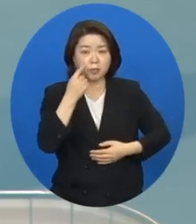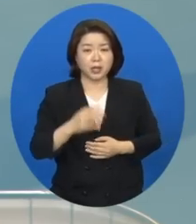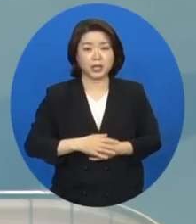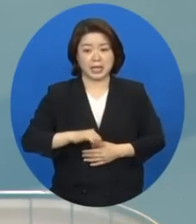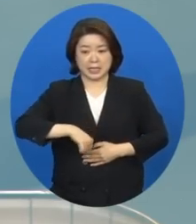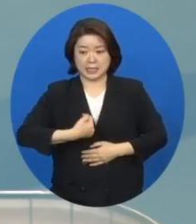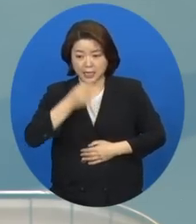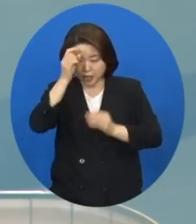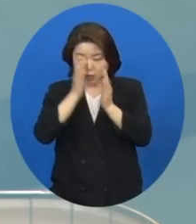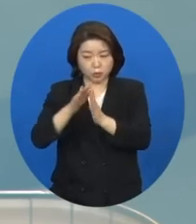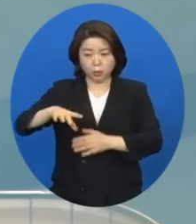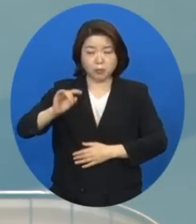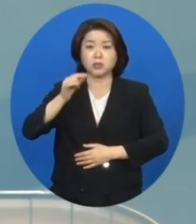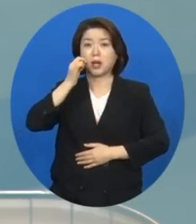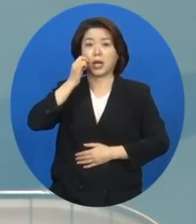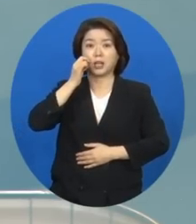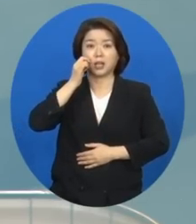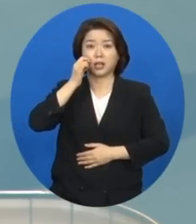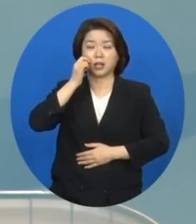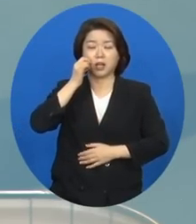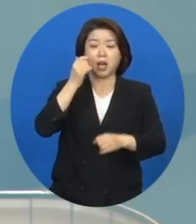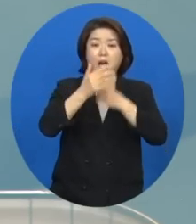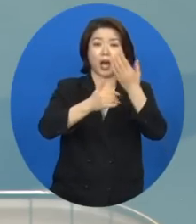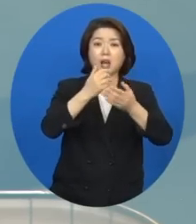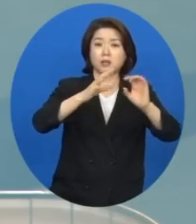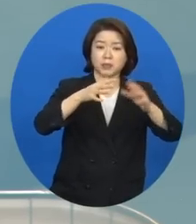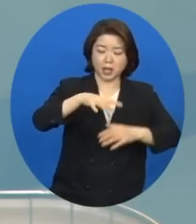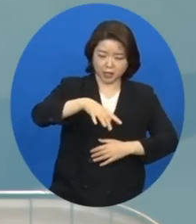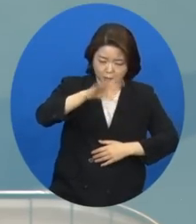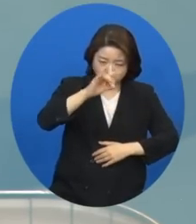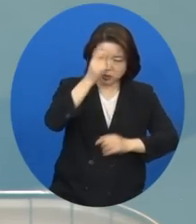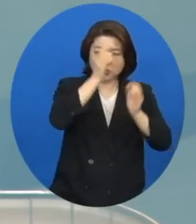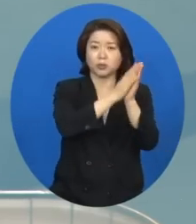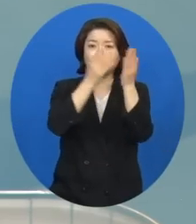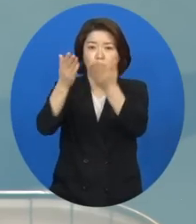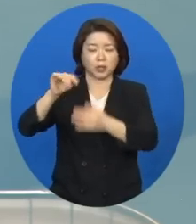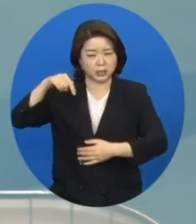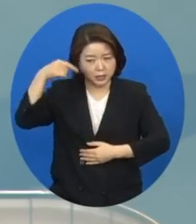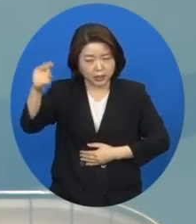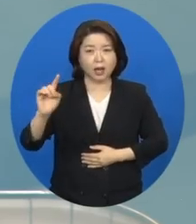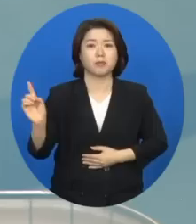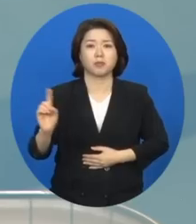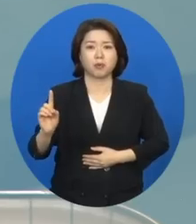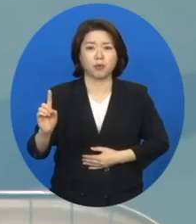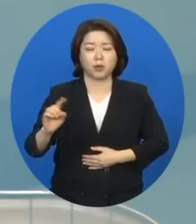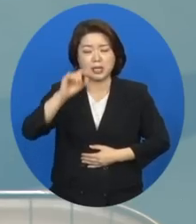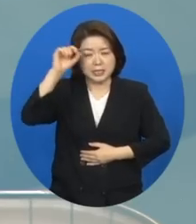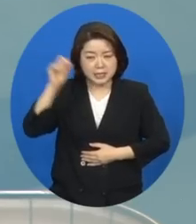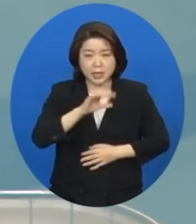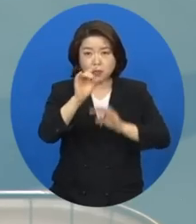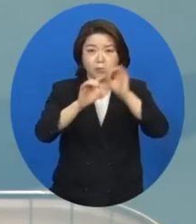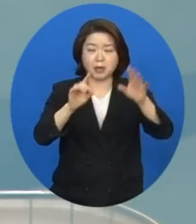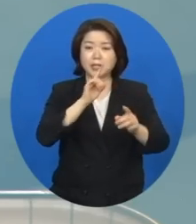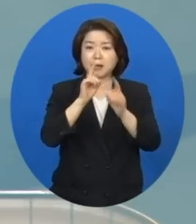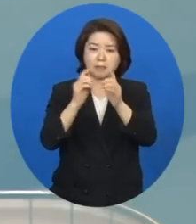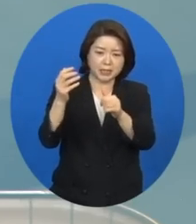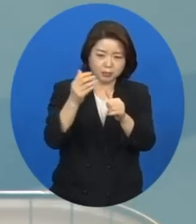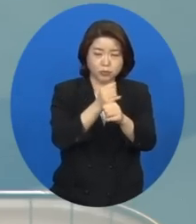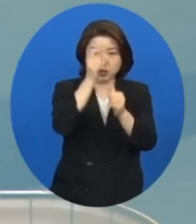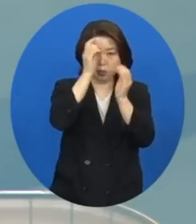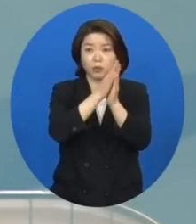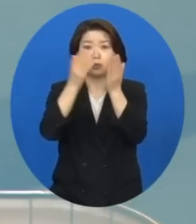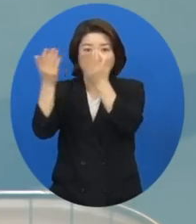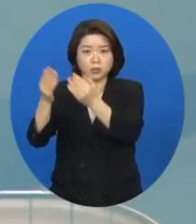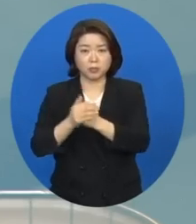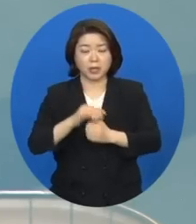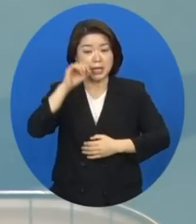못해요. 하나님 나라를 위해서 기도합니다. 그 다음 기도가 뭐냐 하면 새벽마다 저희는 말씀을 붙잡고 기도해요.